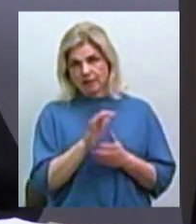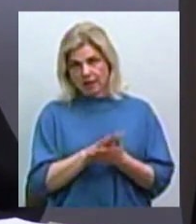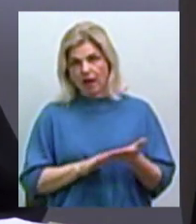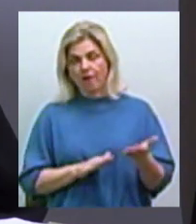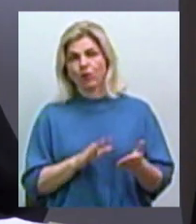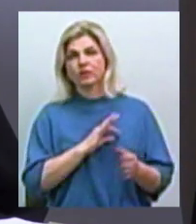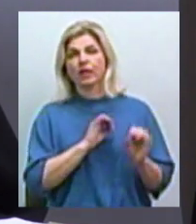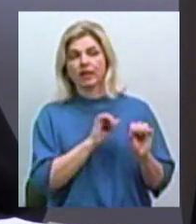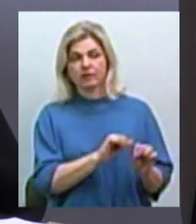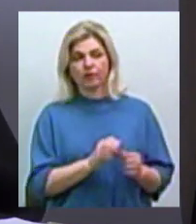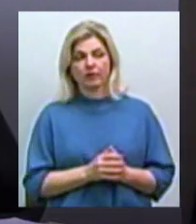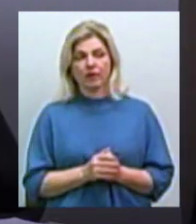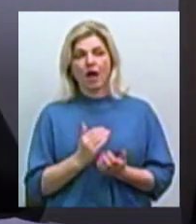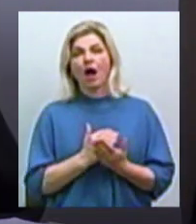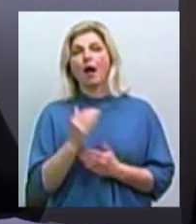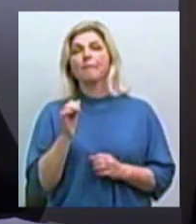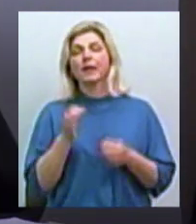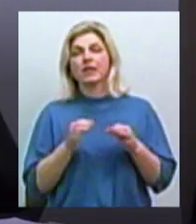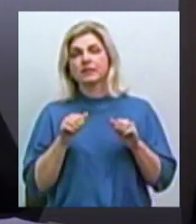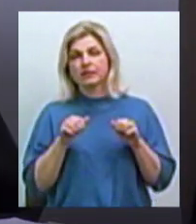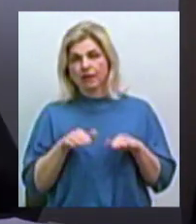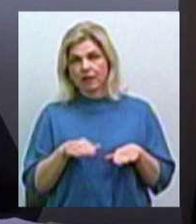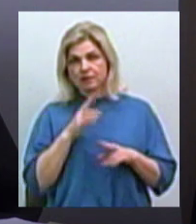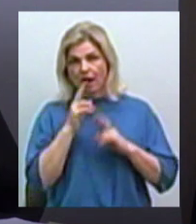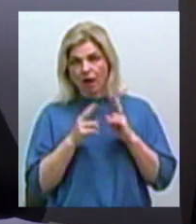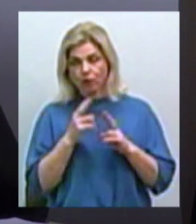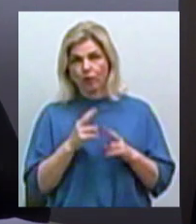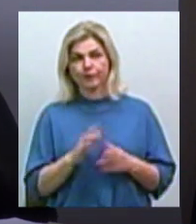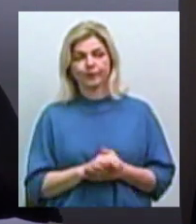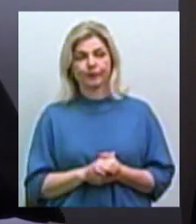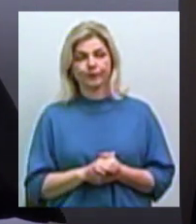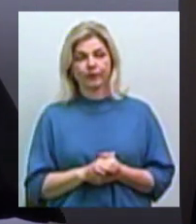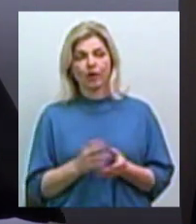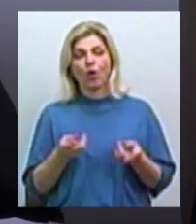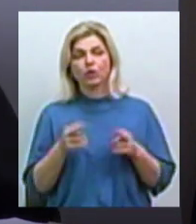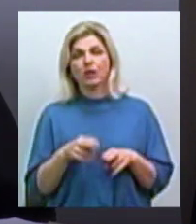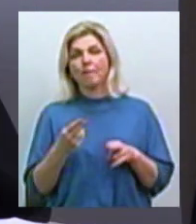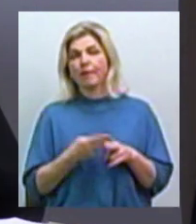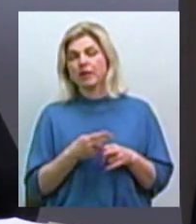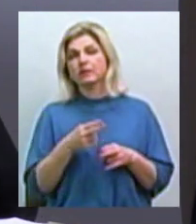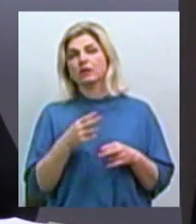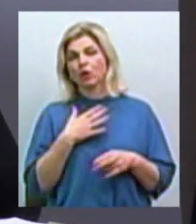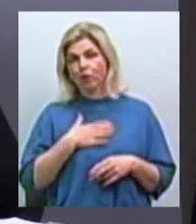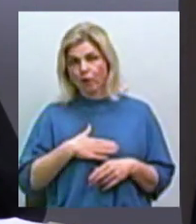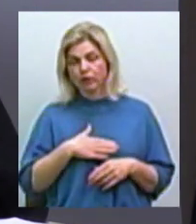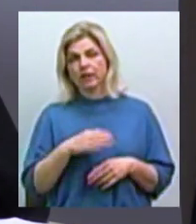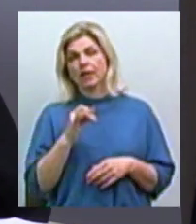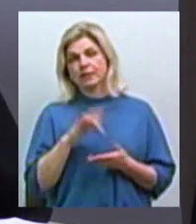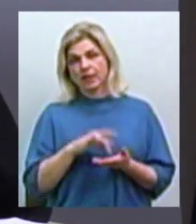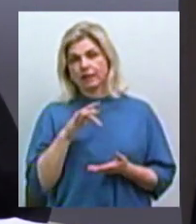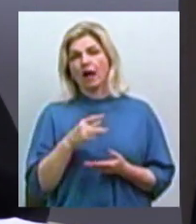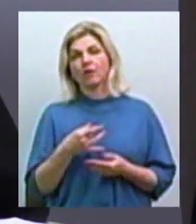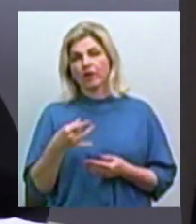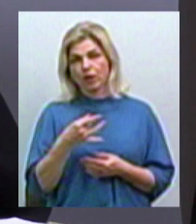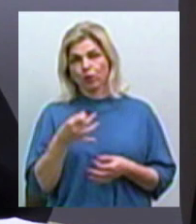постановив апеляційну скаргу захисника Гриненко, яка діє та підозрюваного Іслангірієва, залишити без задоволення ухвалу Центрального районного суду міста Миколаєва